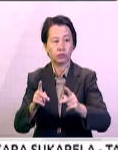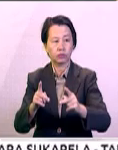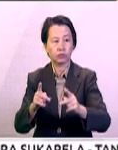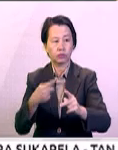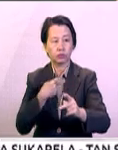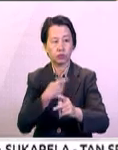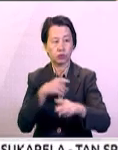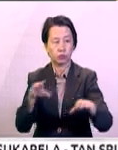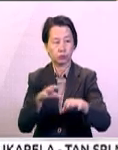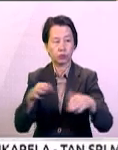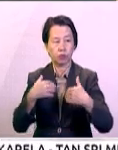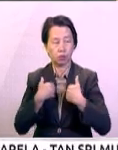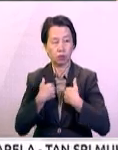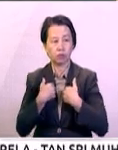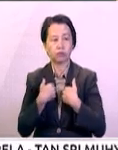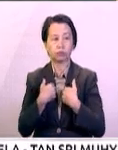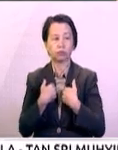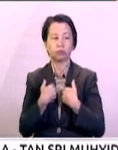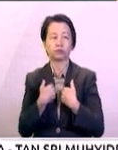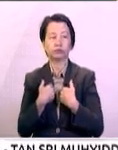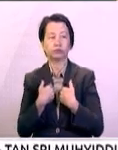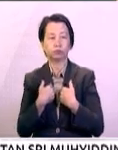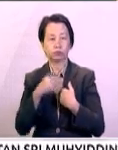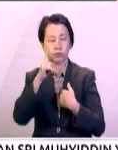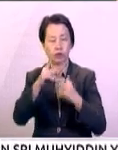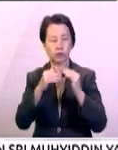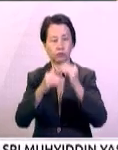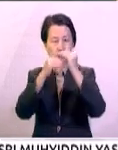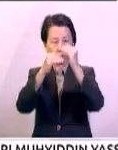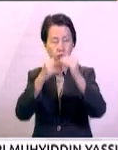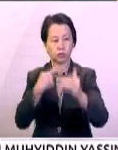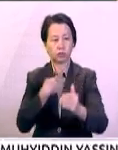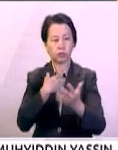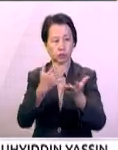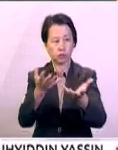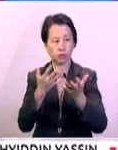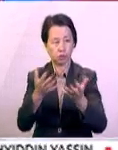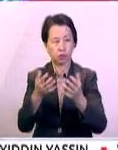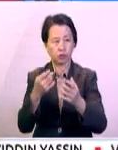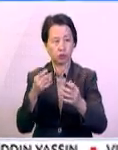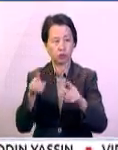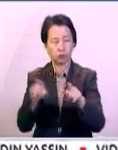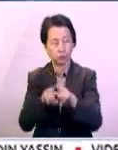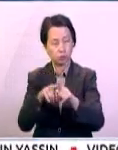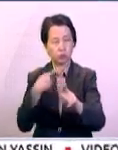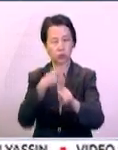kita berada di satu tahap yang kita nak, insyaAllah kita capai.